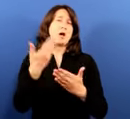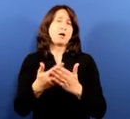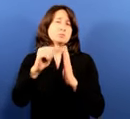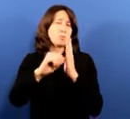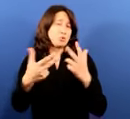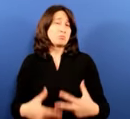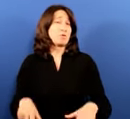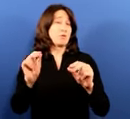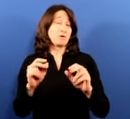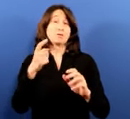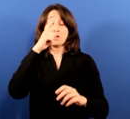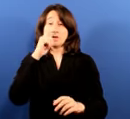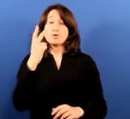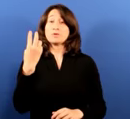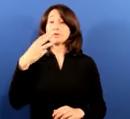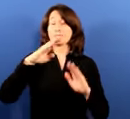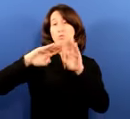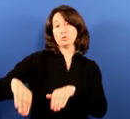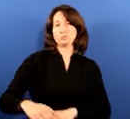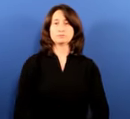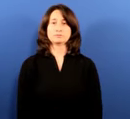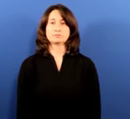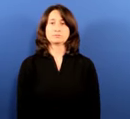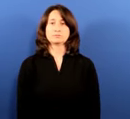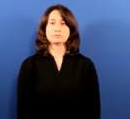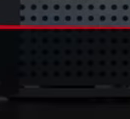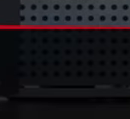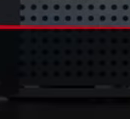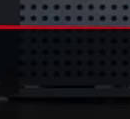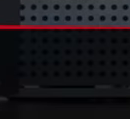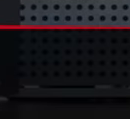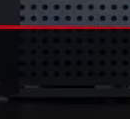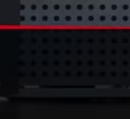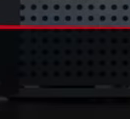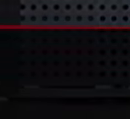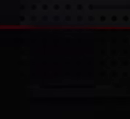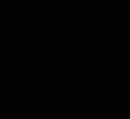Oso desberdinak dira haien esperientzia, adina, jatorria, egoera, interesak eta abar.